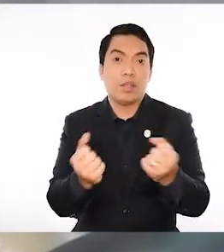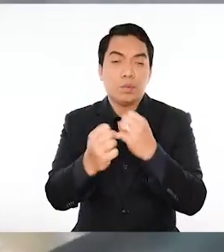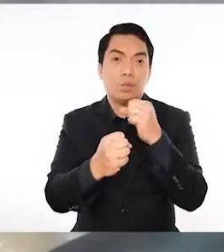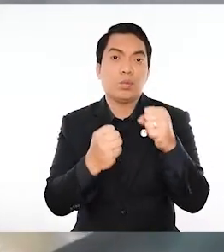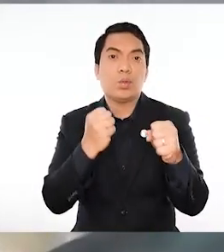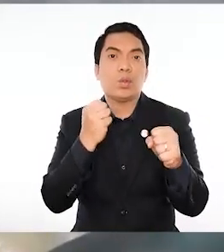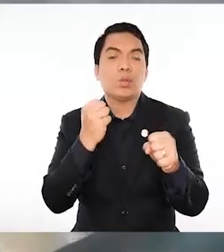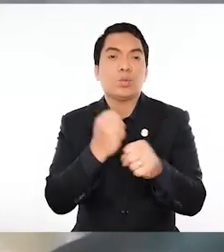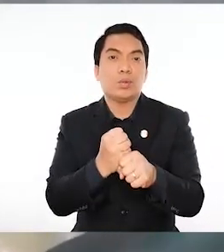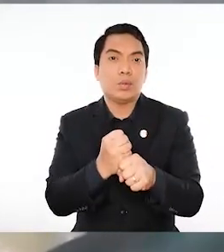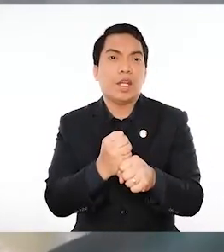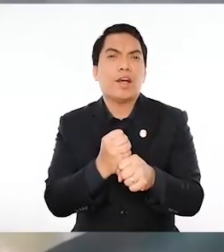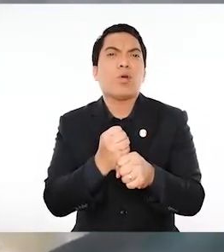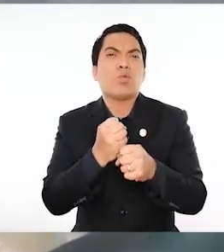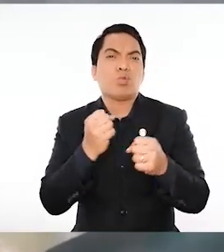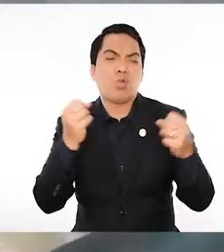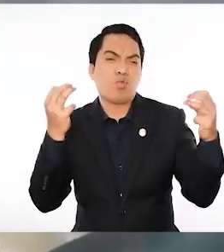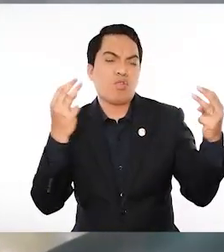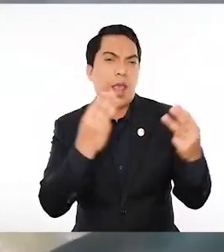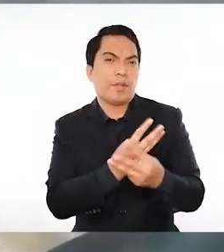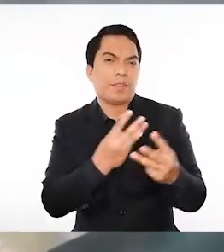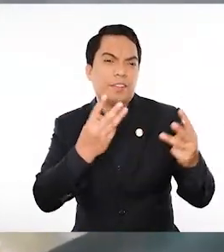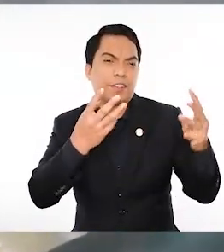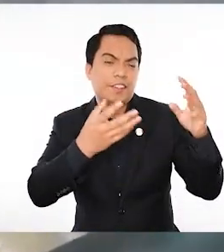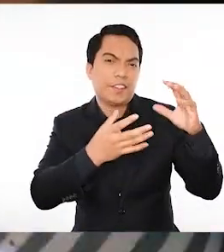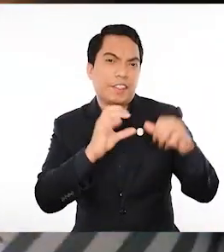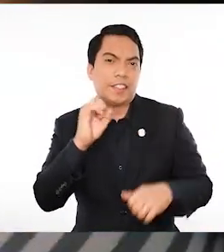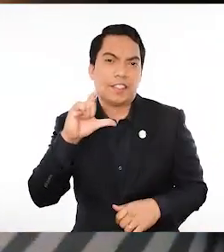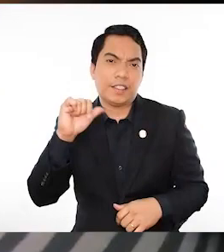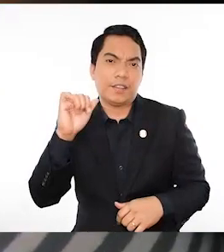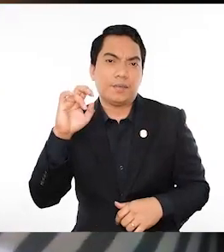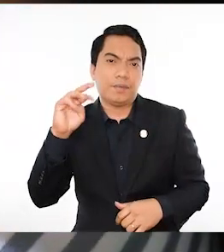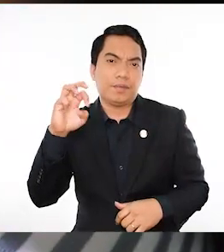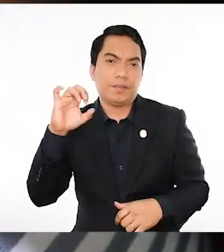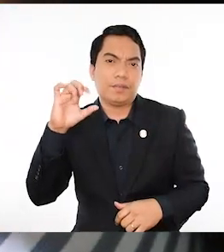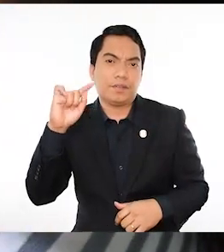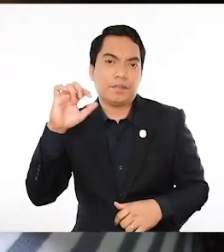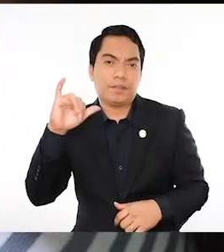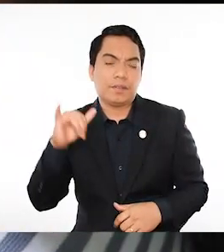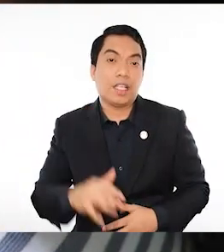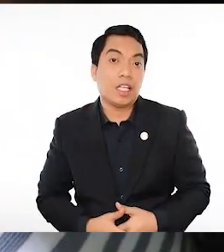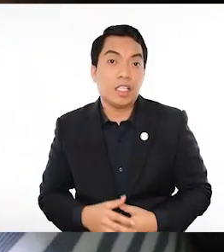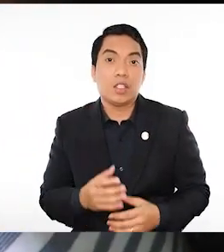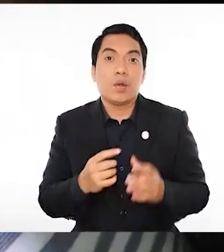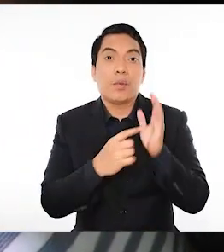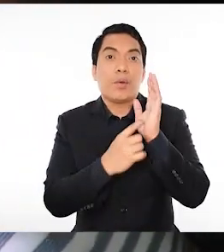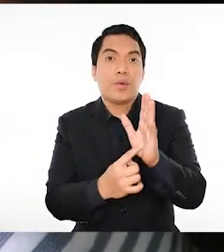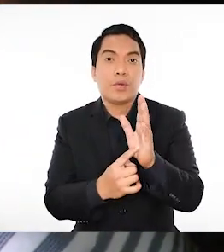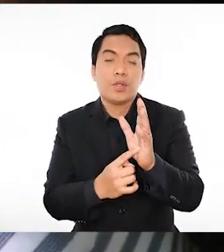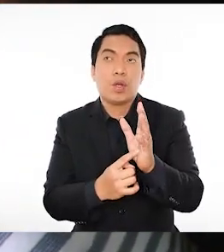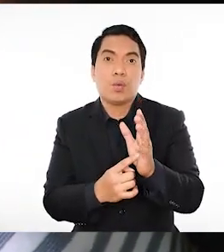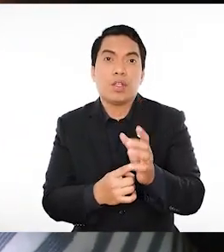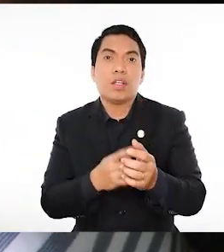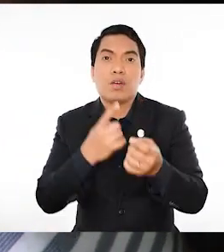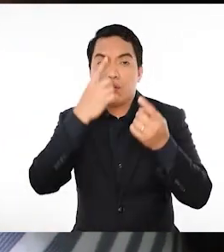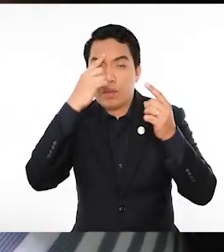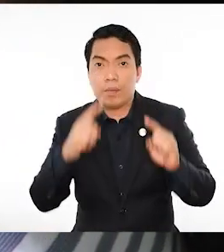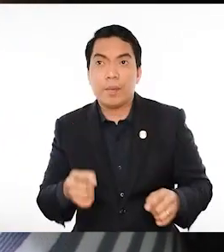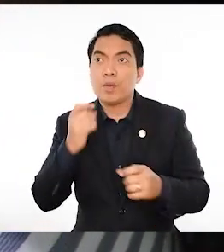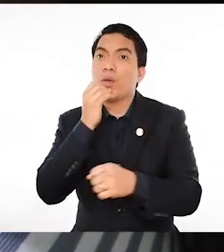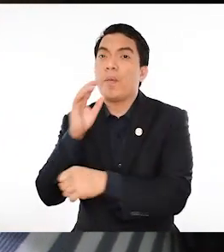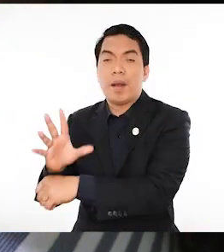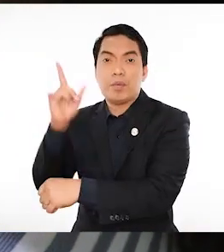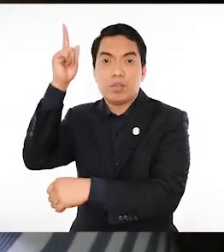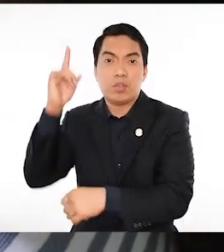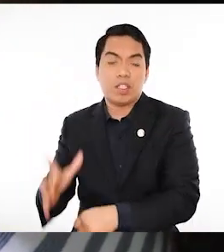ng matinding krisis. Hayag sa buhay nila ang katuparan ng mga pangako ng ating Panginoong Diyos na sa panahon